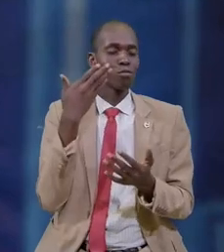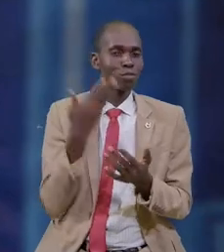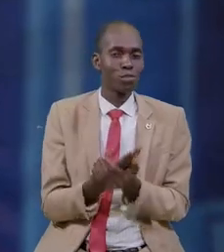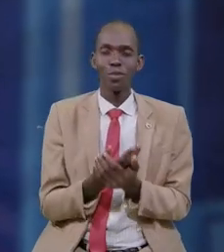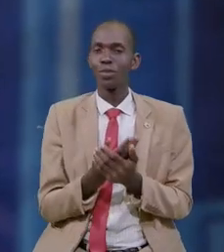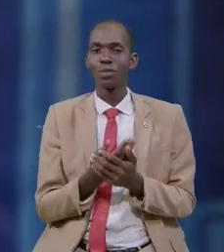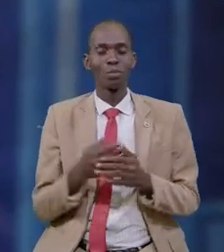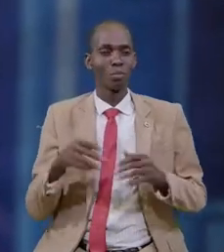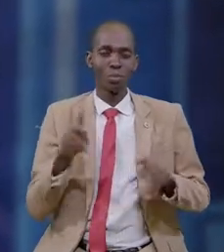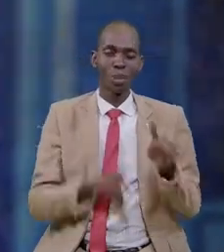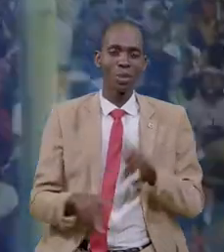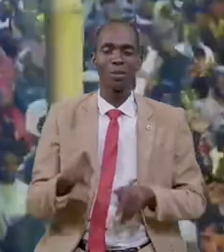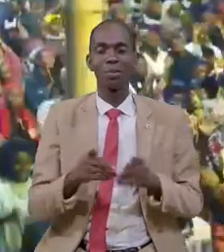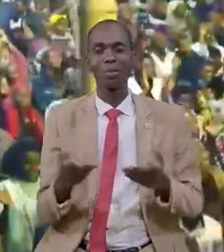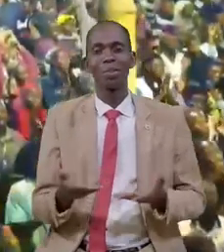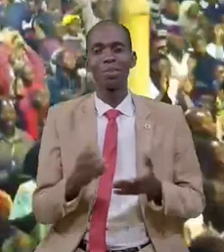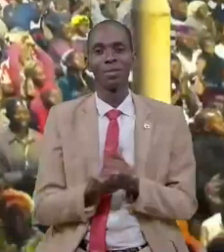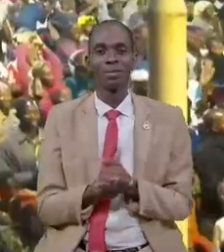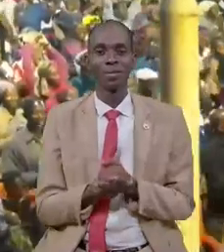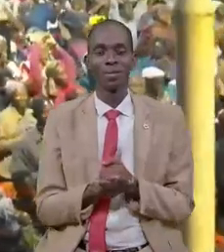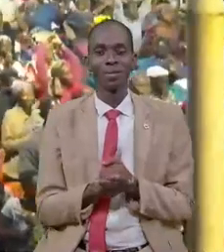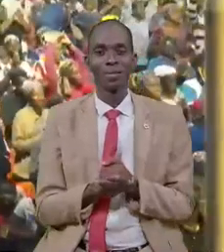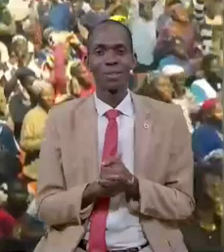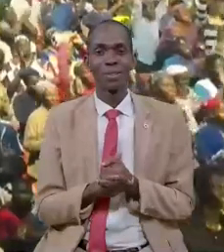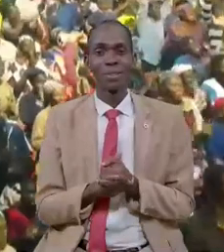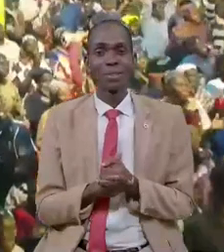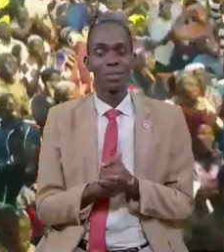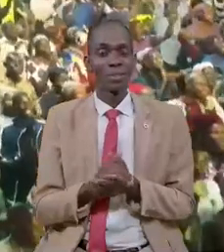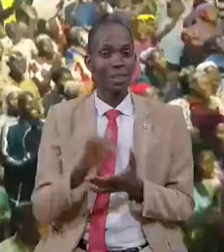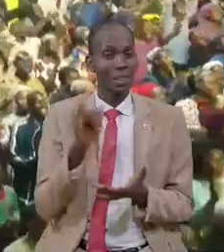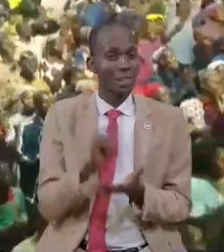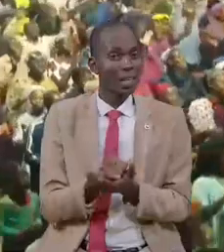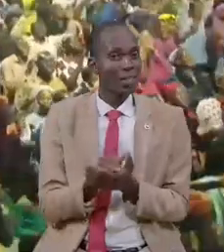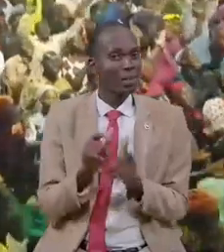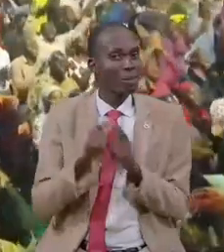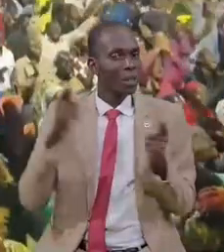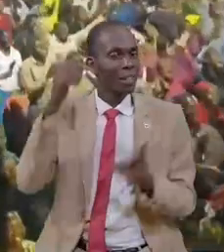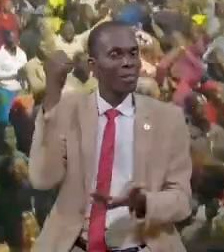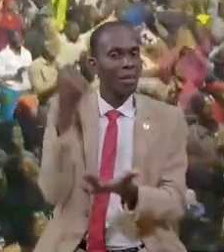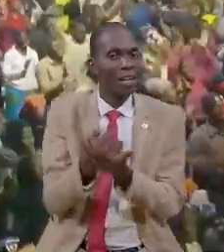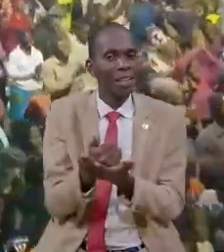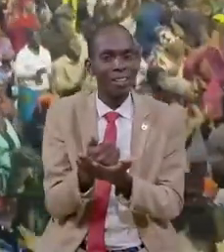Ce fut un bon moment et une grande assemblée. Ce Amen.